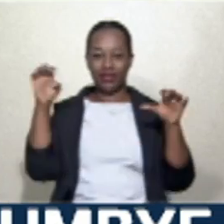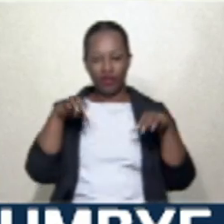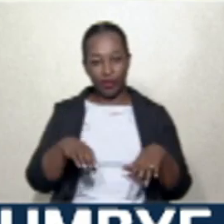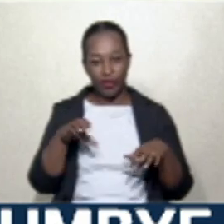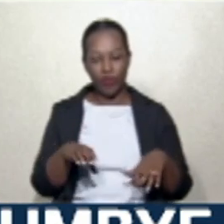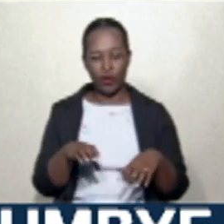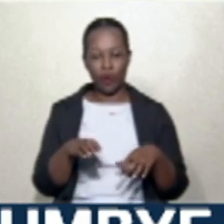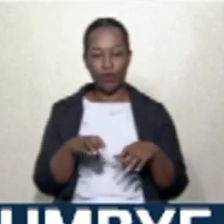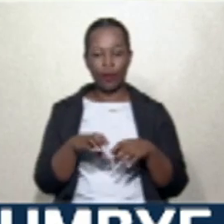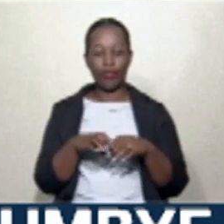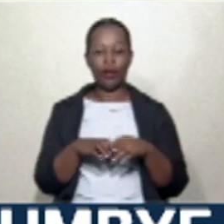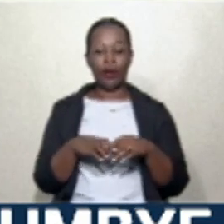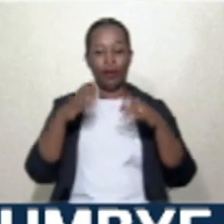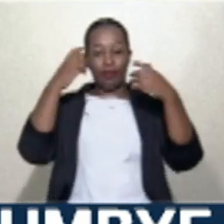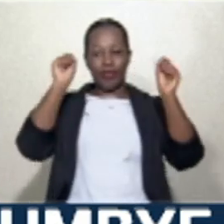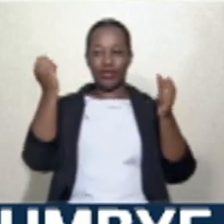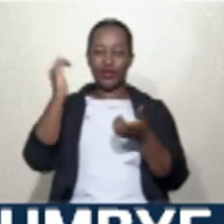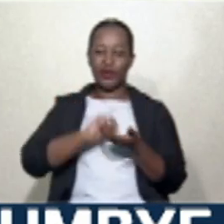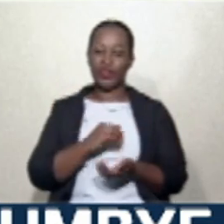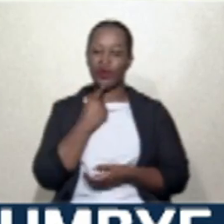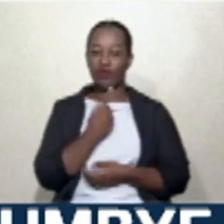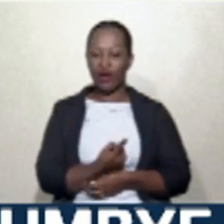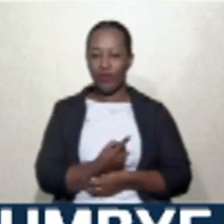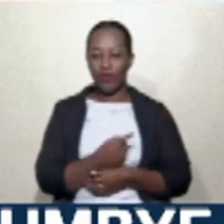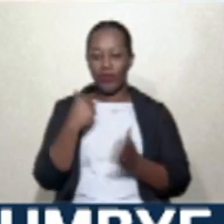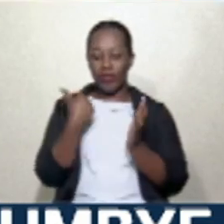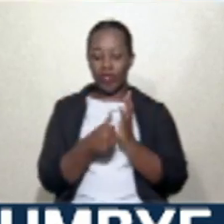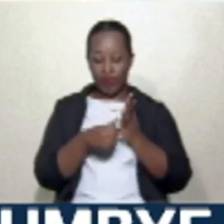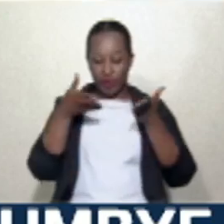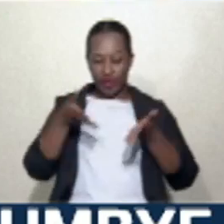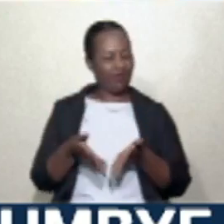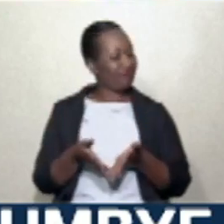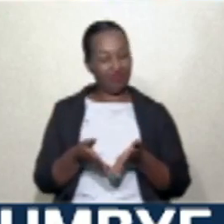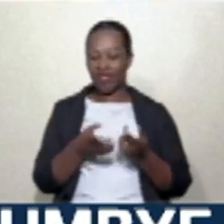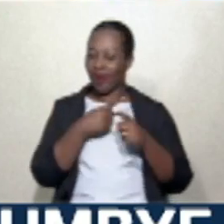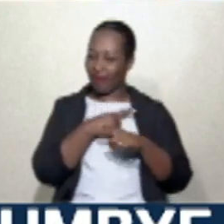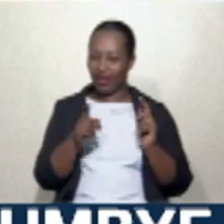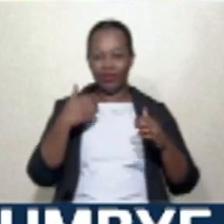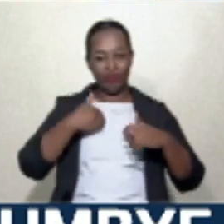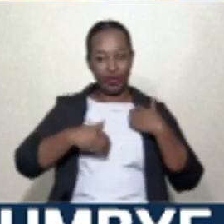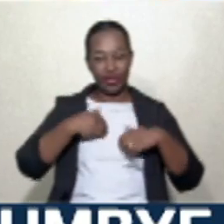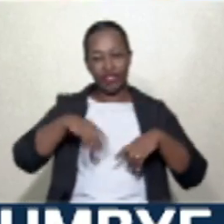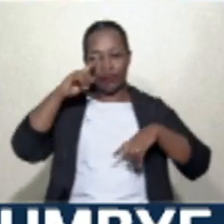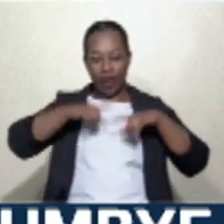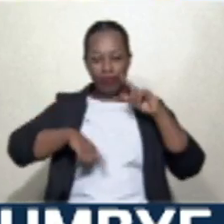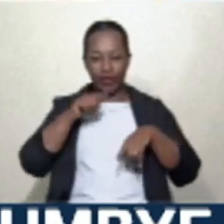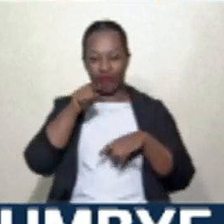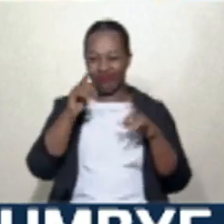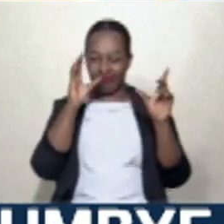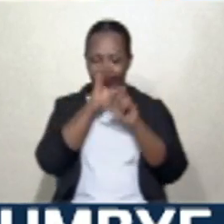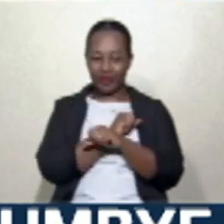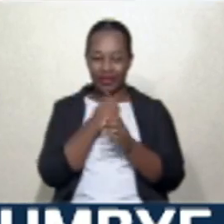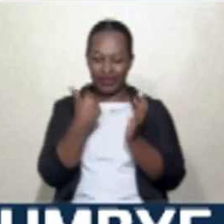iharanira Demokarasi ya Congo, umukuru w'igihugu yongeye gushimangira ko atari ikibazo cya none ahubwo ko ubushake bwa politiki ari bwo bubura